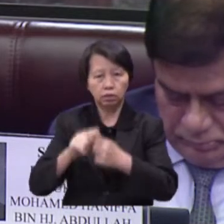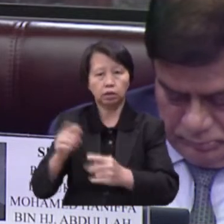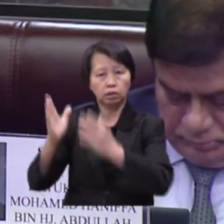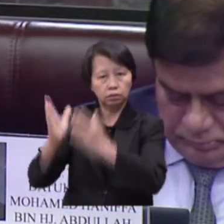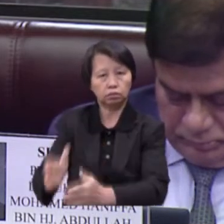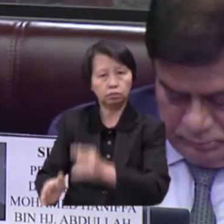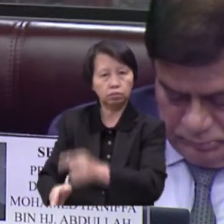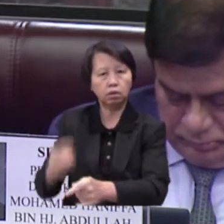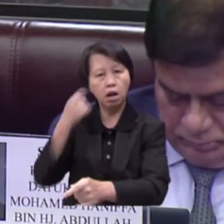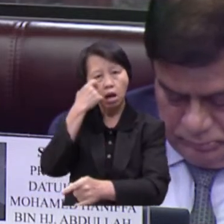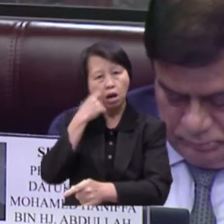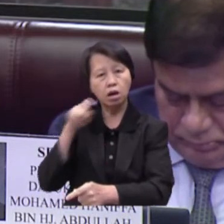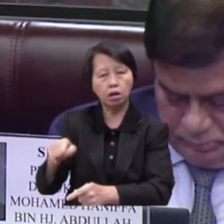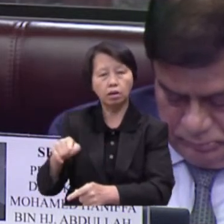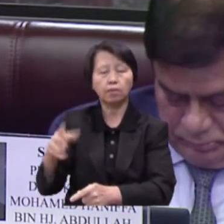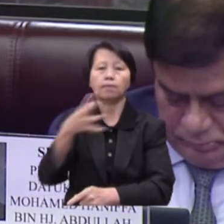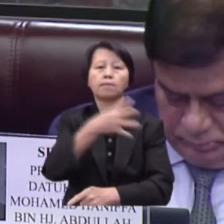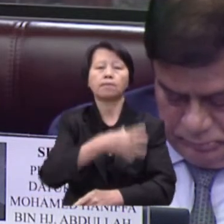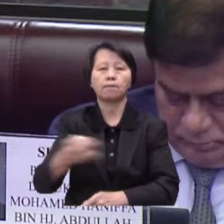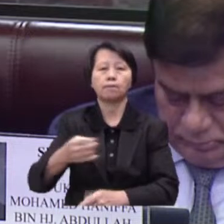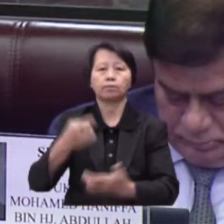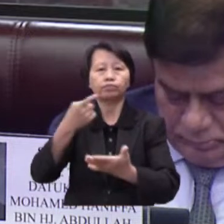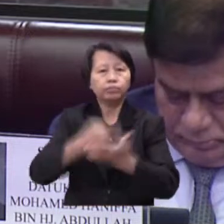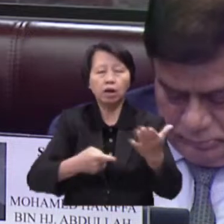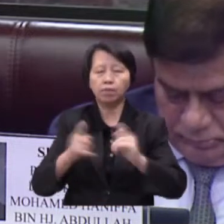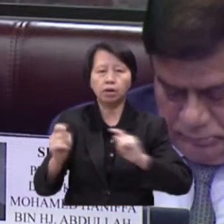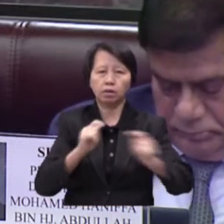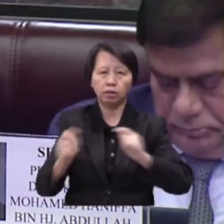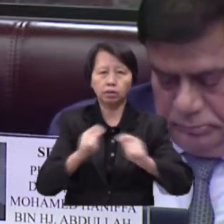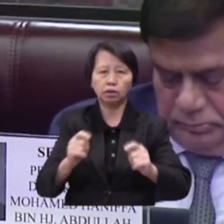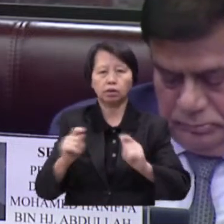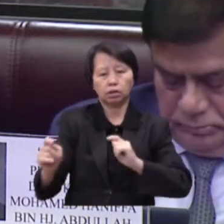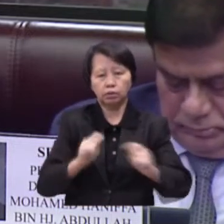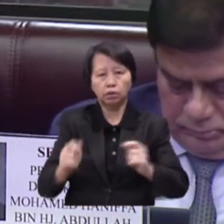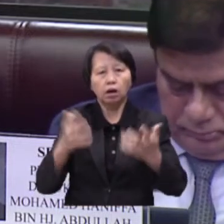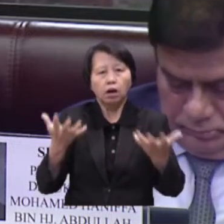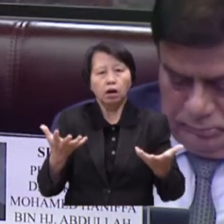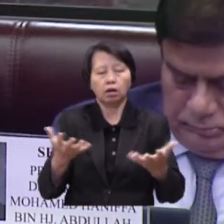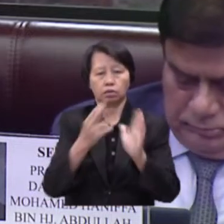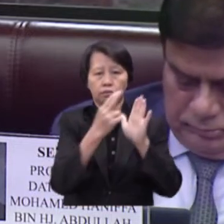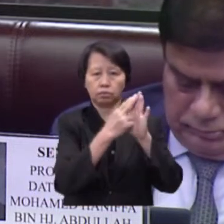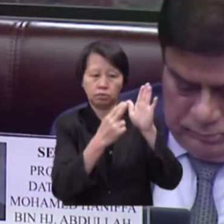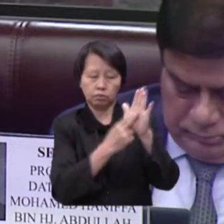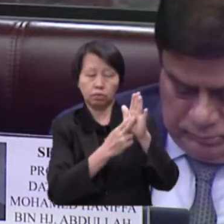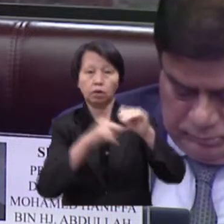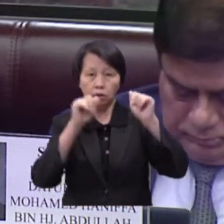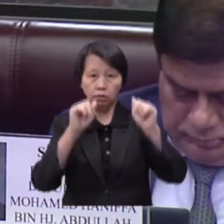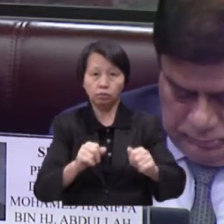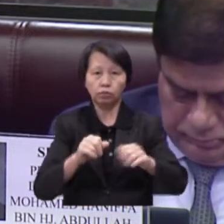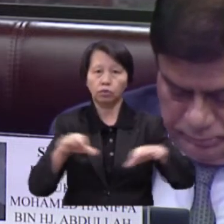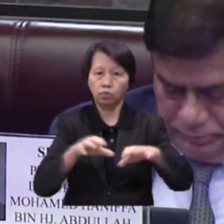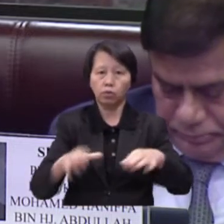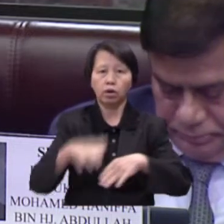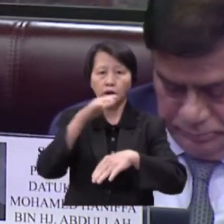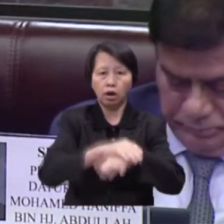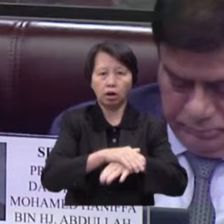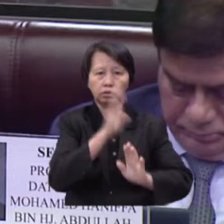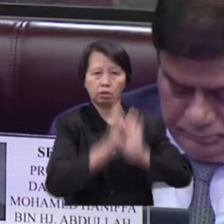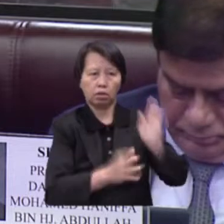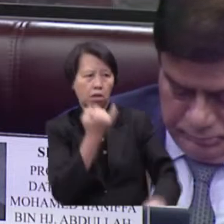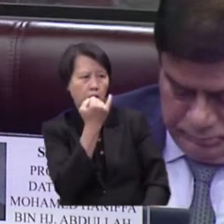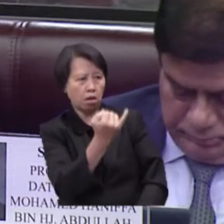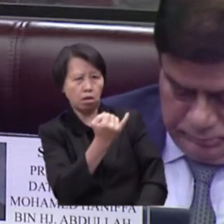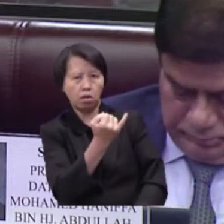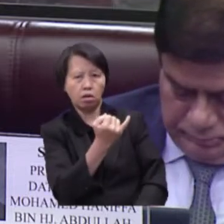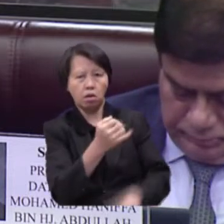mangsa-mangsa tersebut selain dari itu apakah tindakan-tindakan undang-undang yang boleh diambil ke atas Si pelaku yang